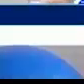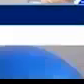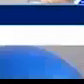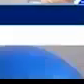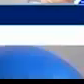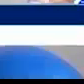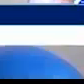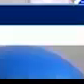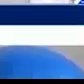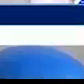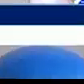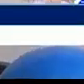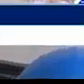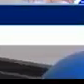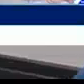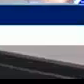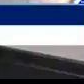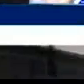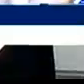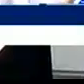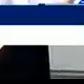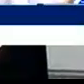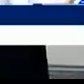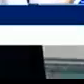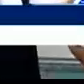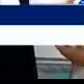Cum corect? Dar nu e cu burta, nu cu